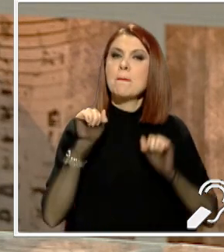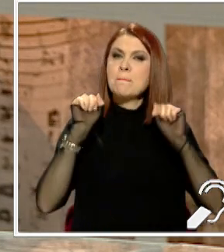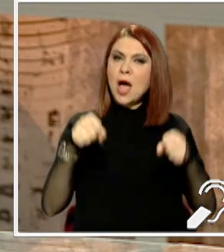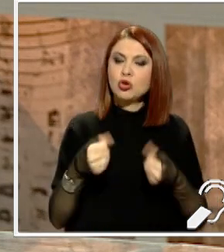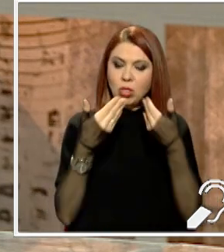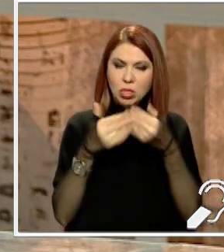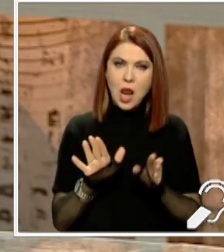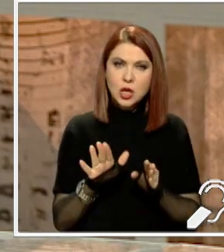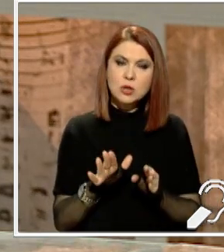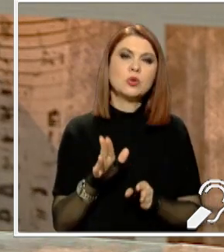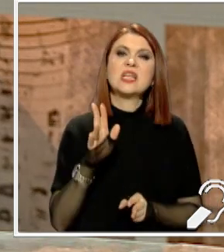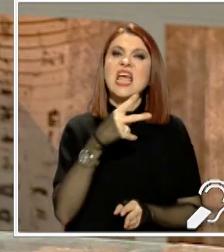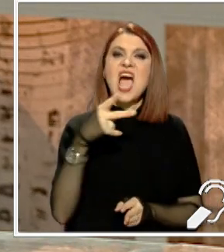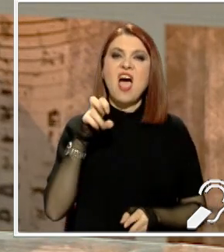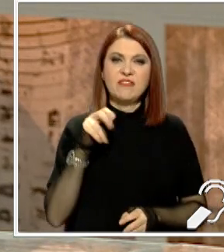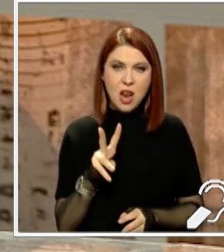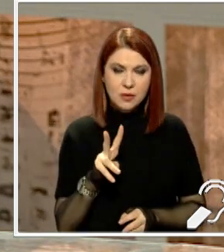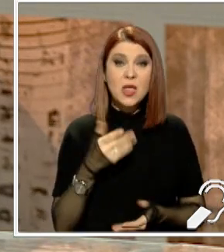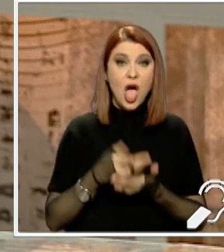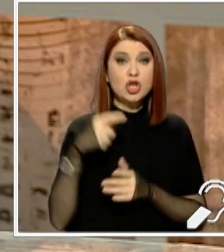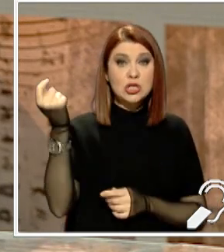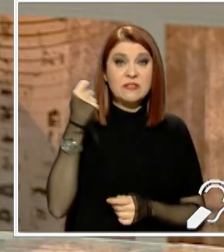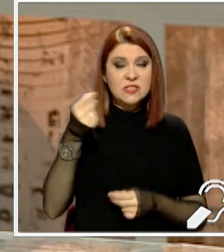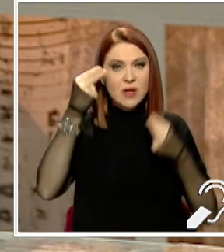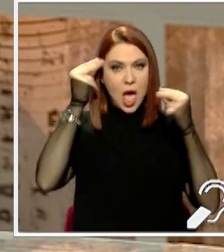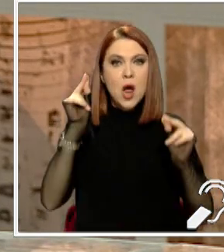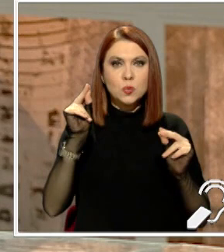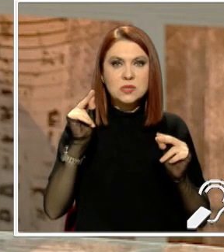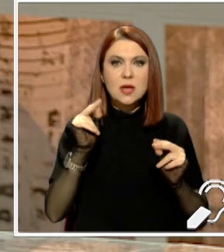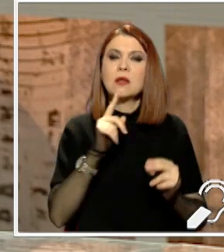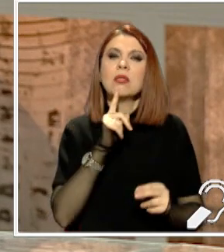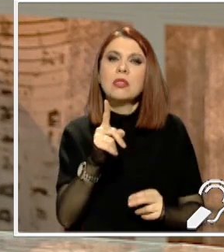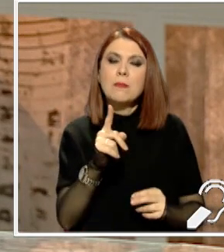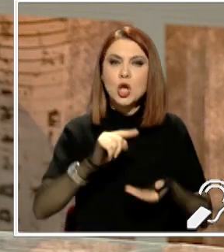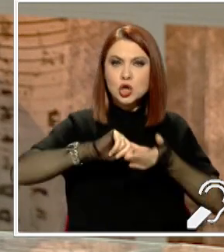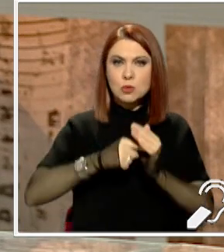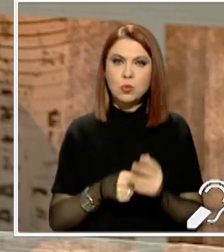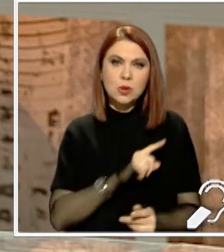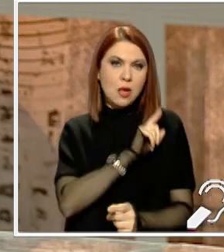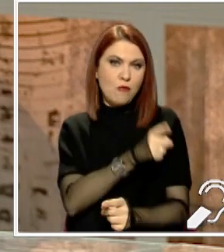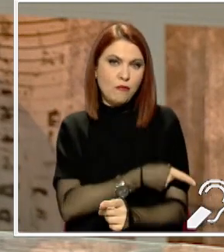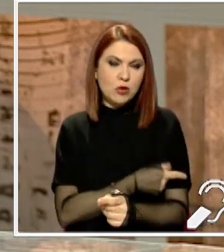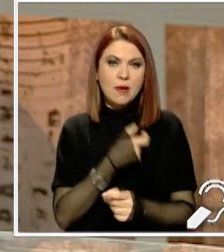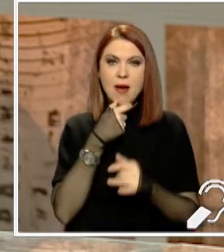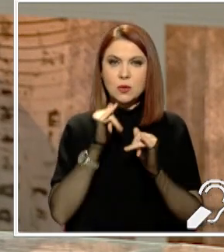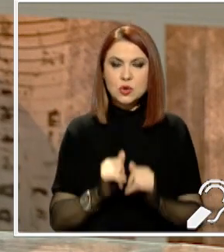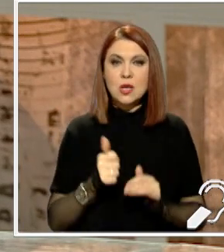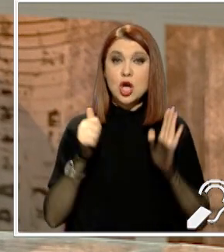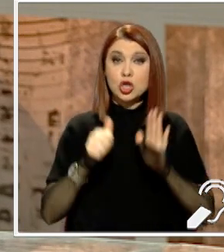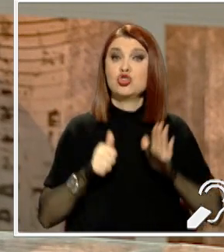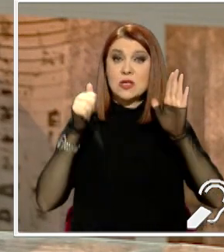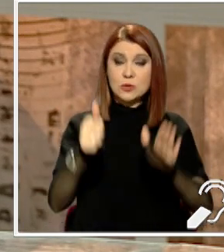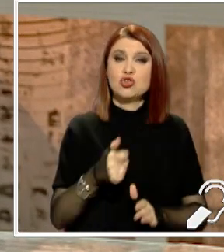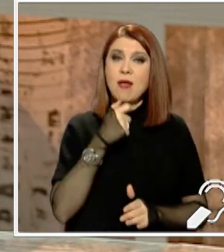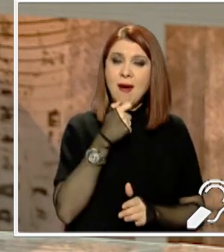de la început de Václav Havel. One World Romania a anunțat deja tematica și punctele forte ale ediției cu numărul